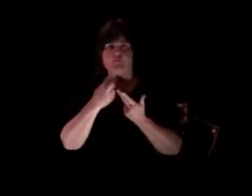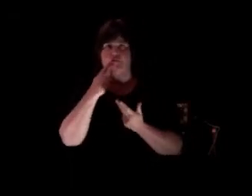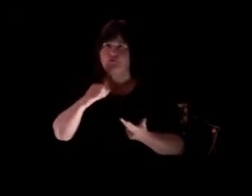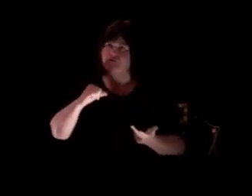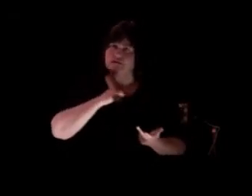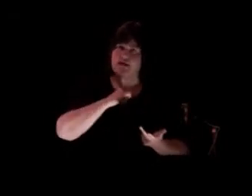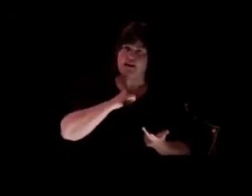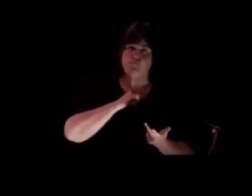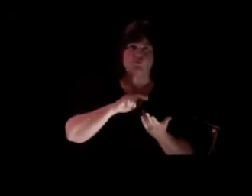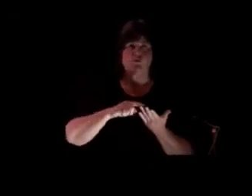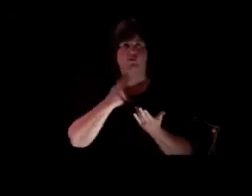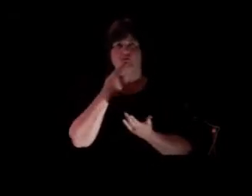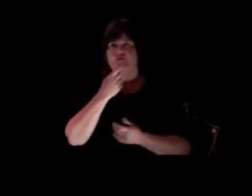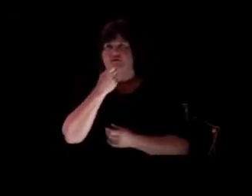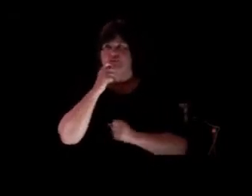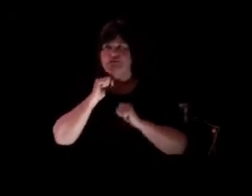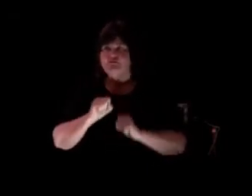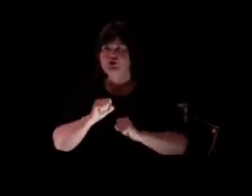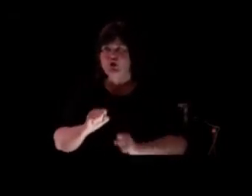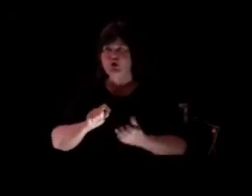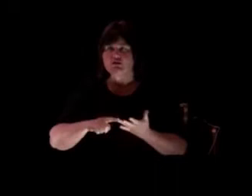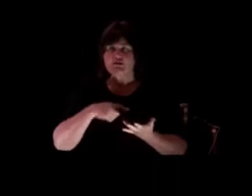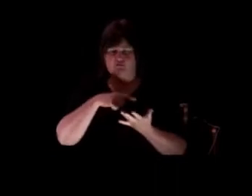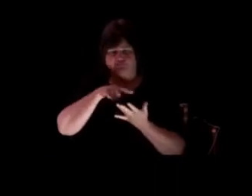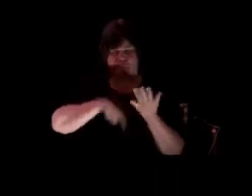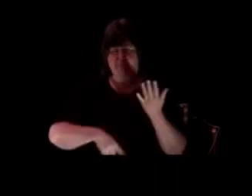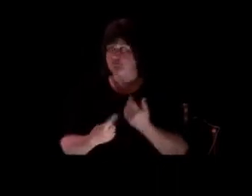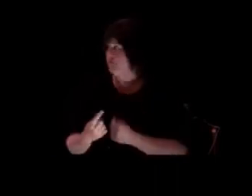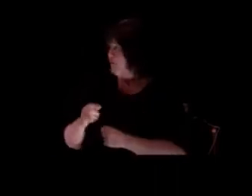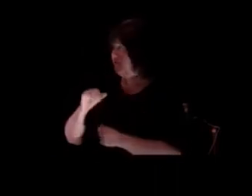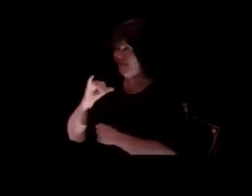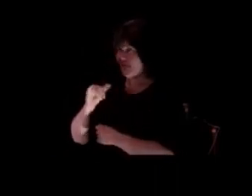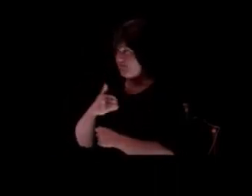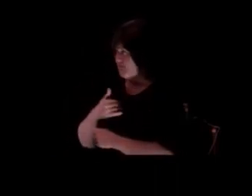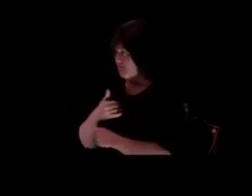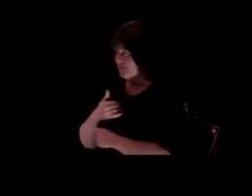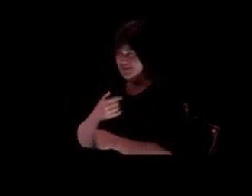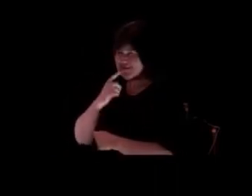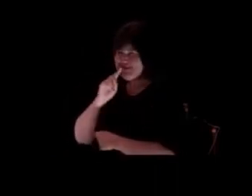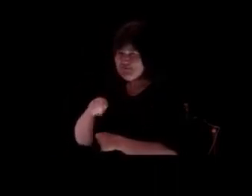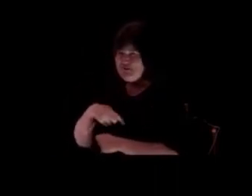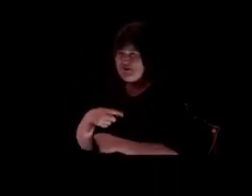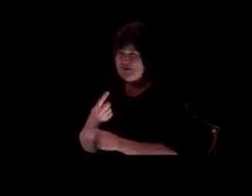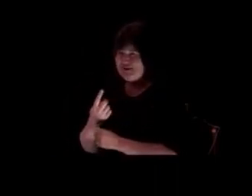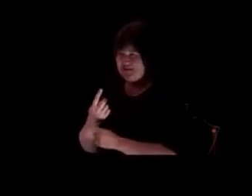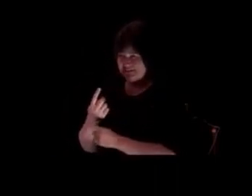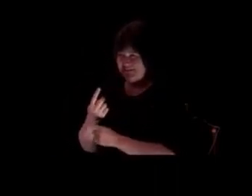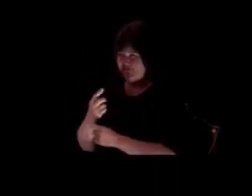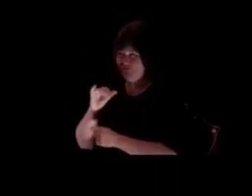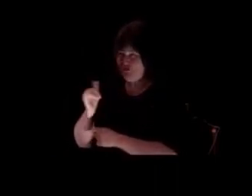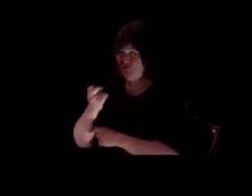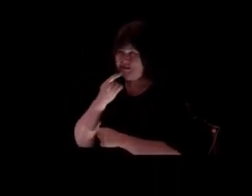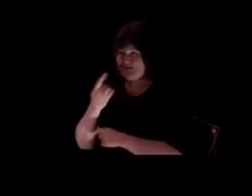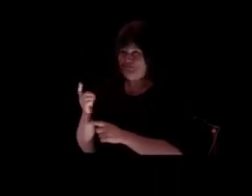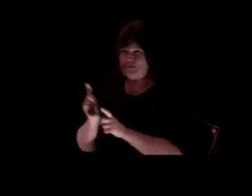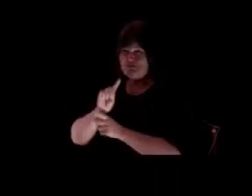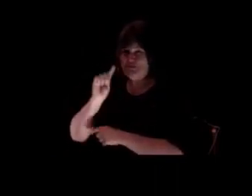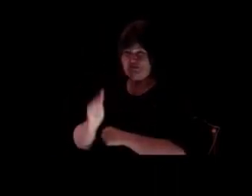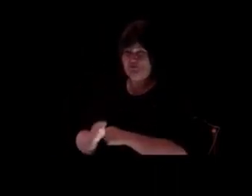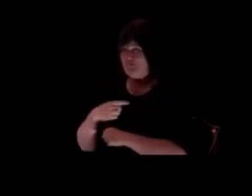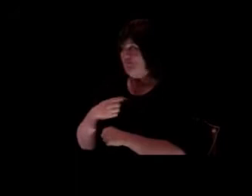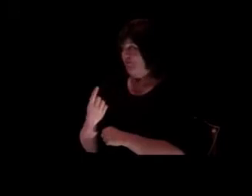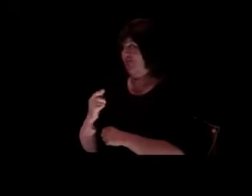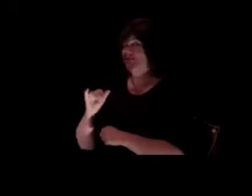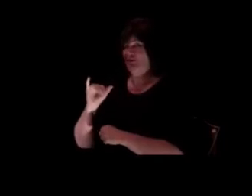spiseforstyrrelser. Og grunnen til at nå hører dere at jeg liksom spør, og så er det sikkert noen dere som lurer på hvorfor spør jeg sånne spørsmål, men det her er, altså det